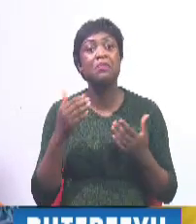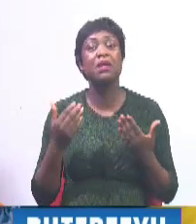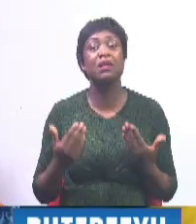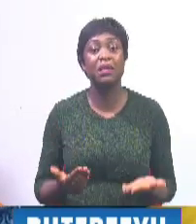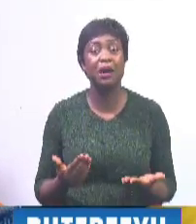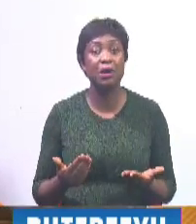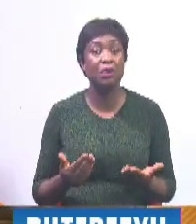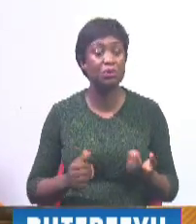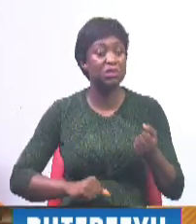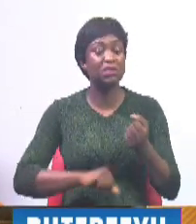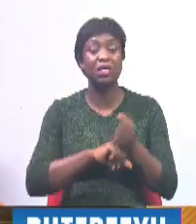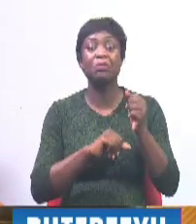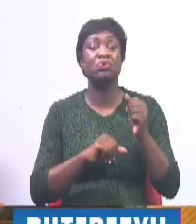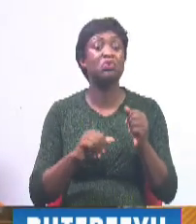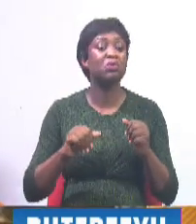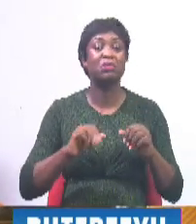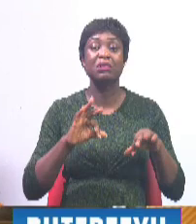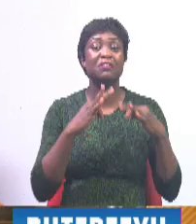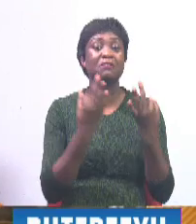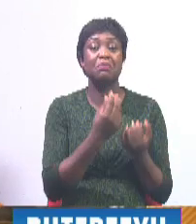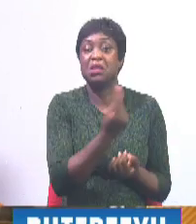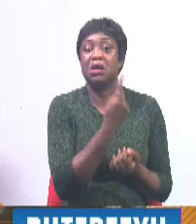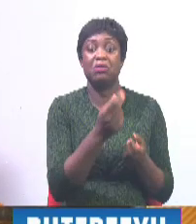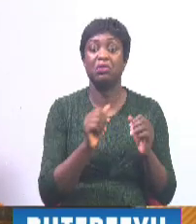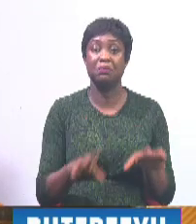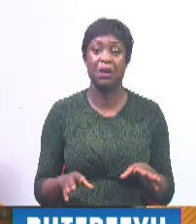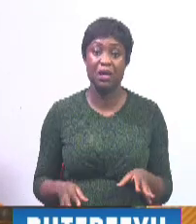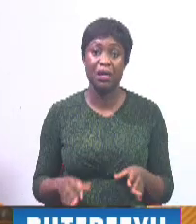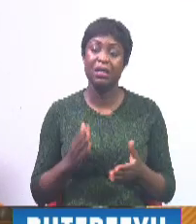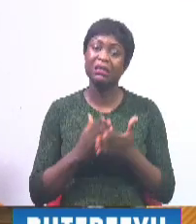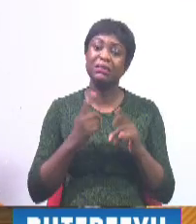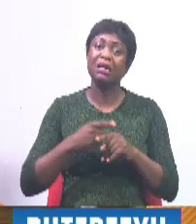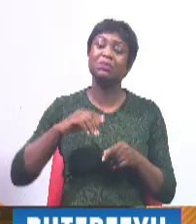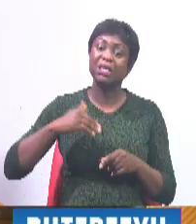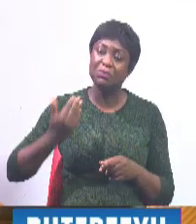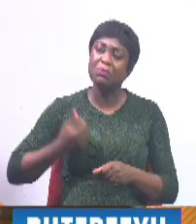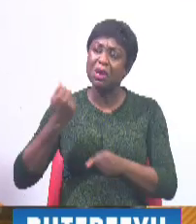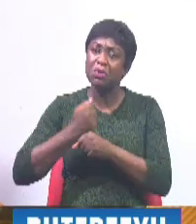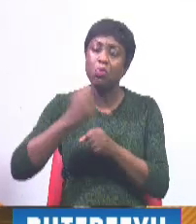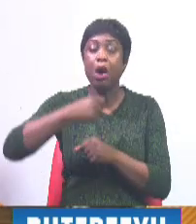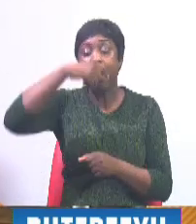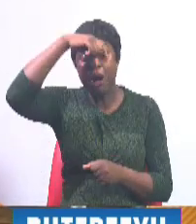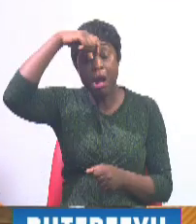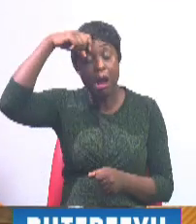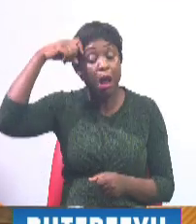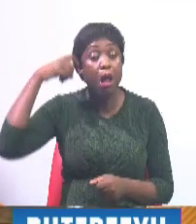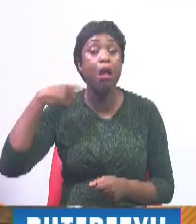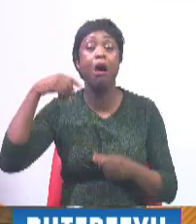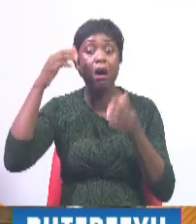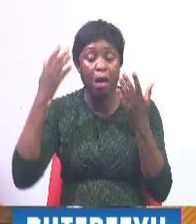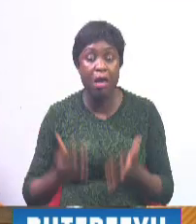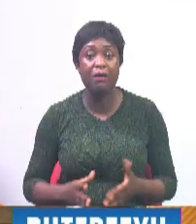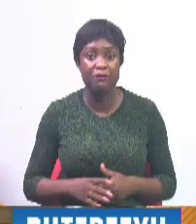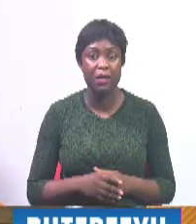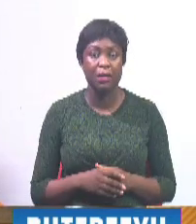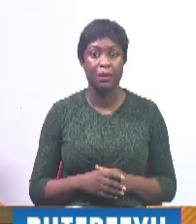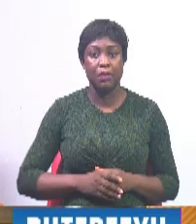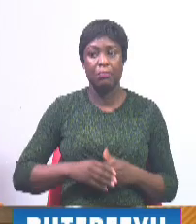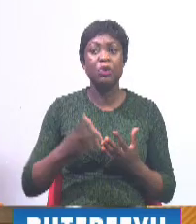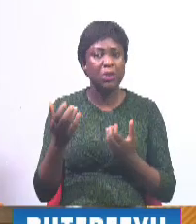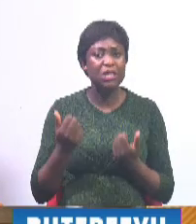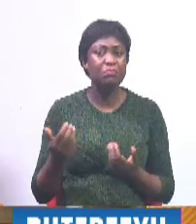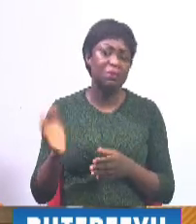otya mwekka kati abakyala bakola nnyo ne baabika ate ne musigala nga mubasuubira okutambulira ddala ku standard eyo n'olwekyo nze ngamba ekintu